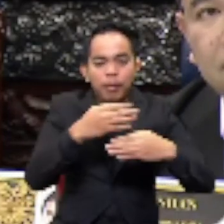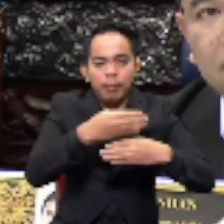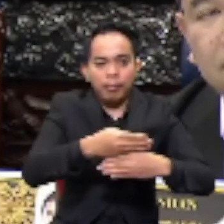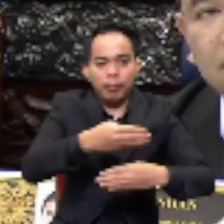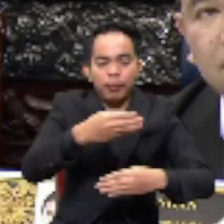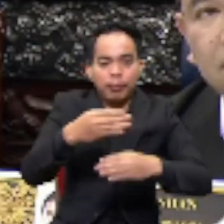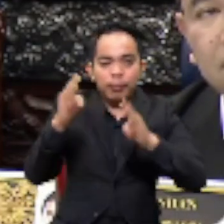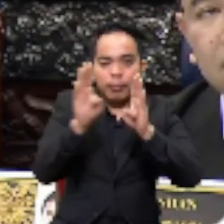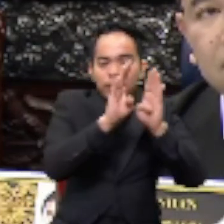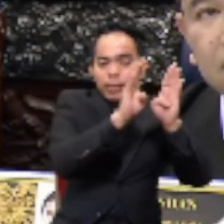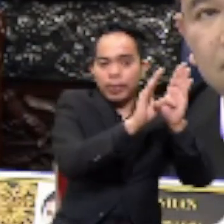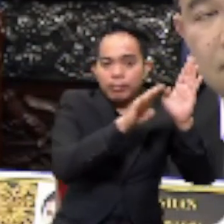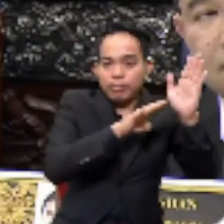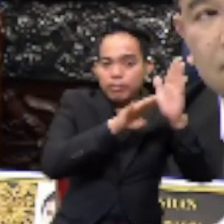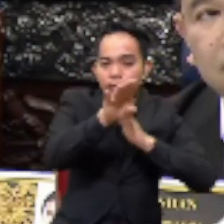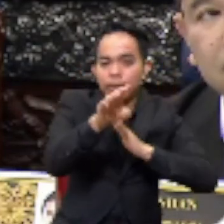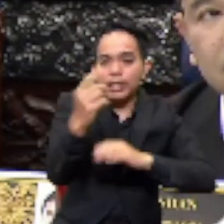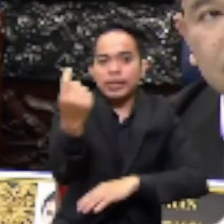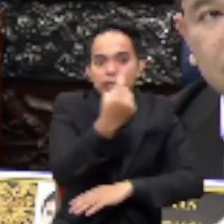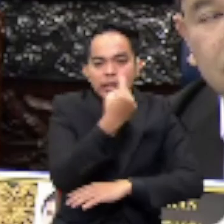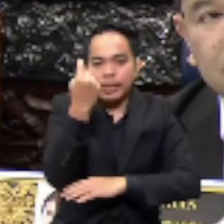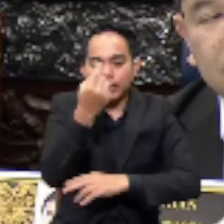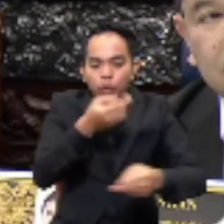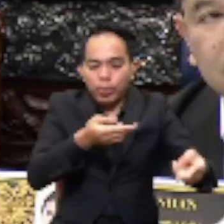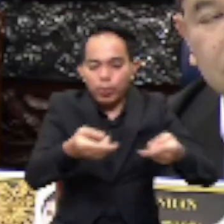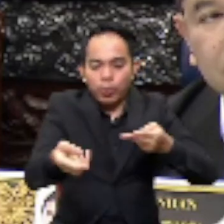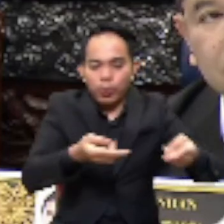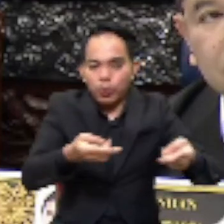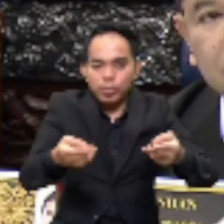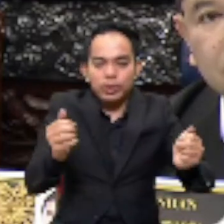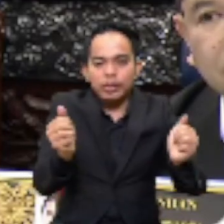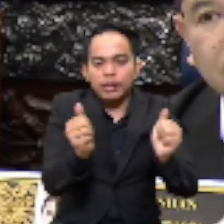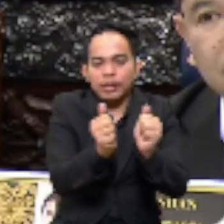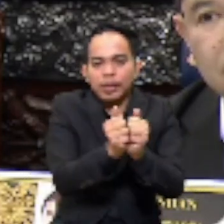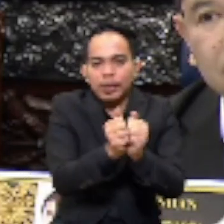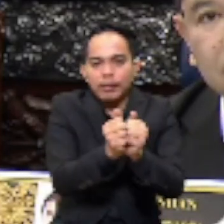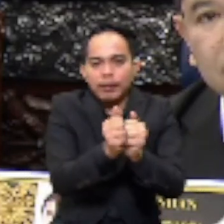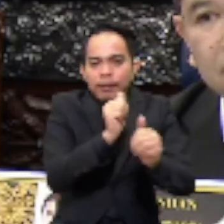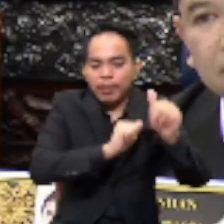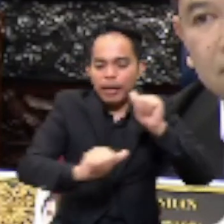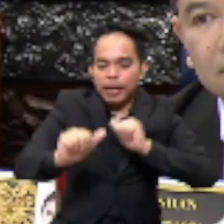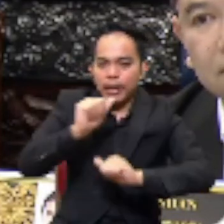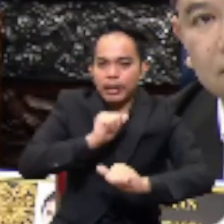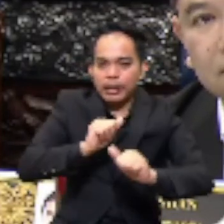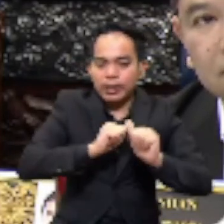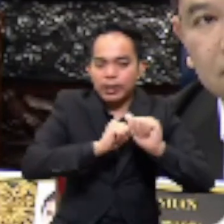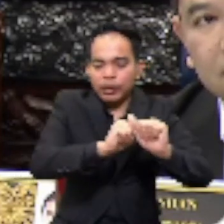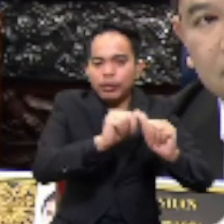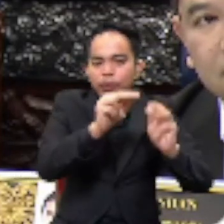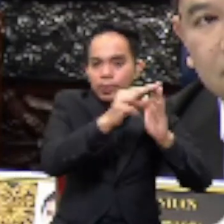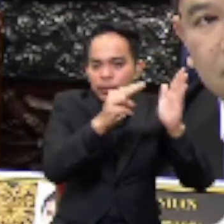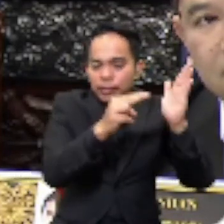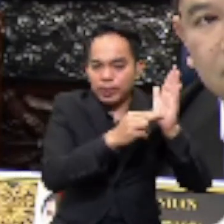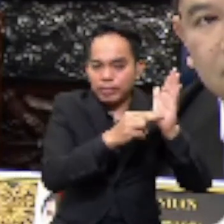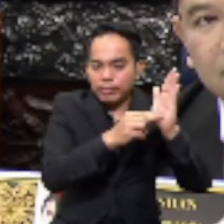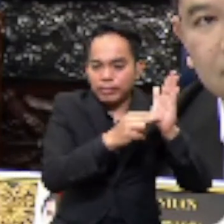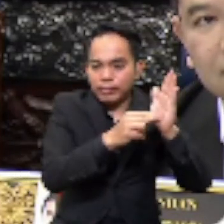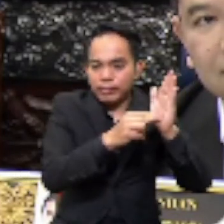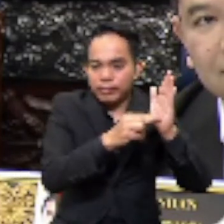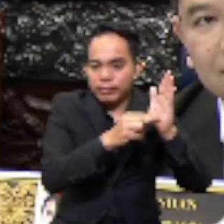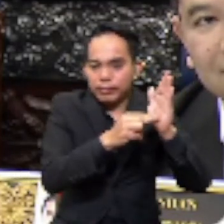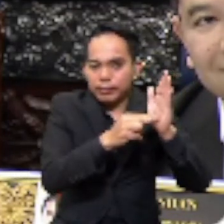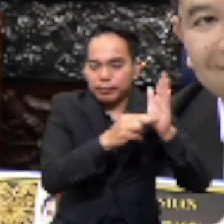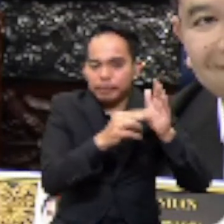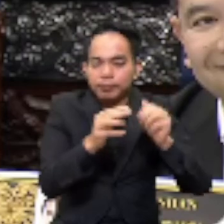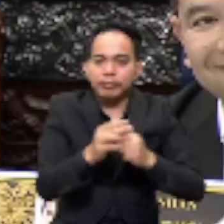Bandar kita ini akan sentiasa diuruskan dengan penuh beradab dan juga bertata Kerama ini adalah kamus